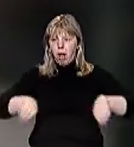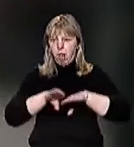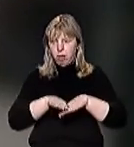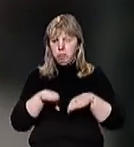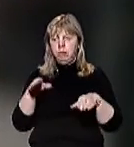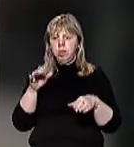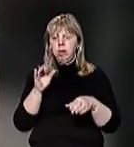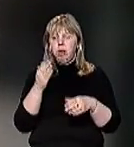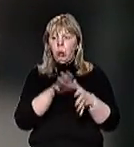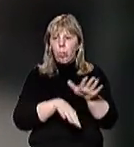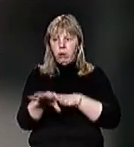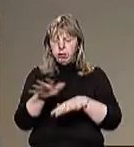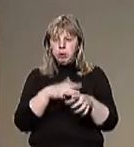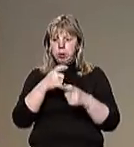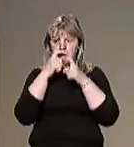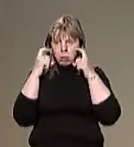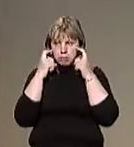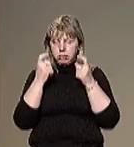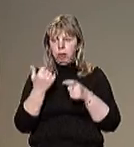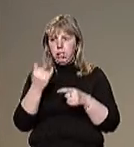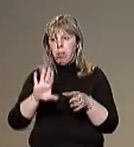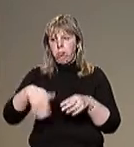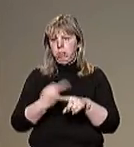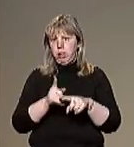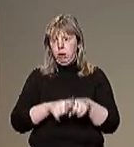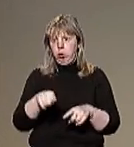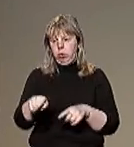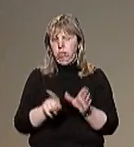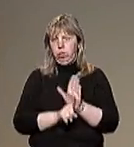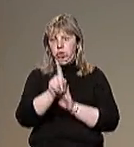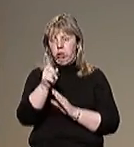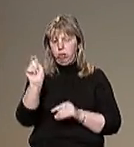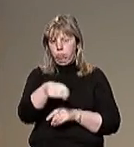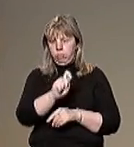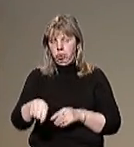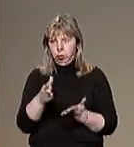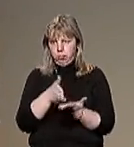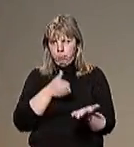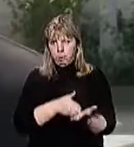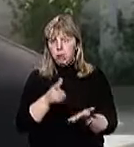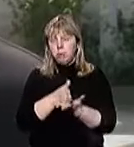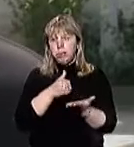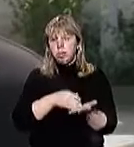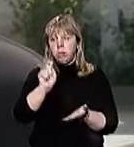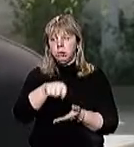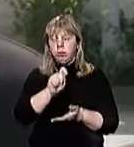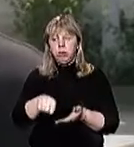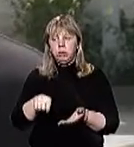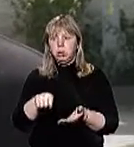халатики, рукавички, маски. І після того вже, власне, починається освячення пасочок. Паски